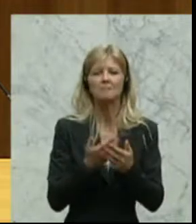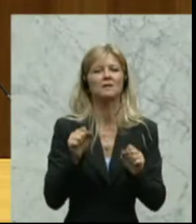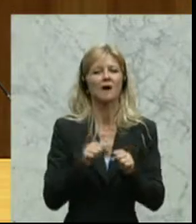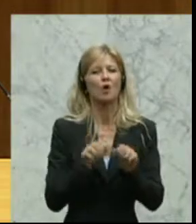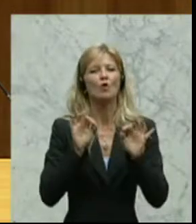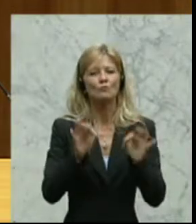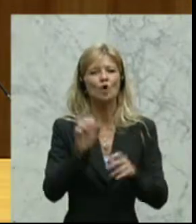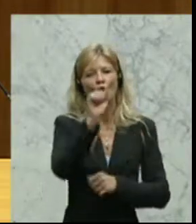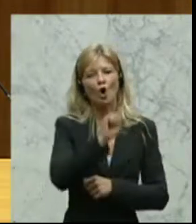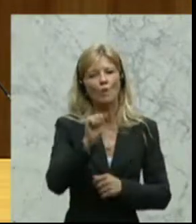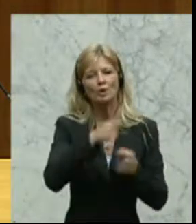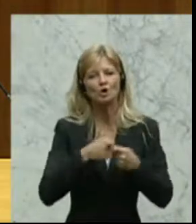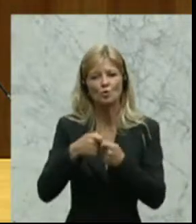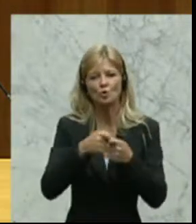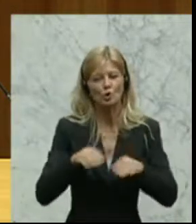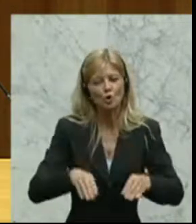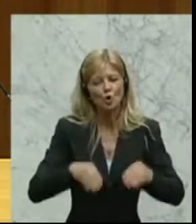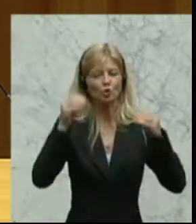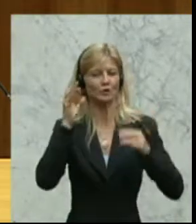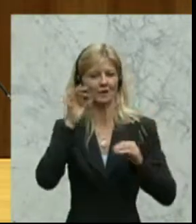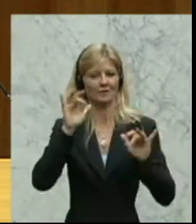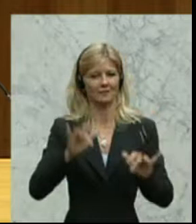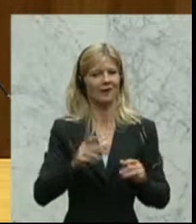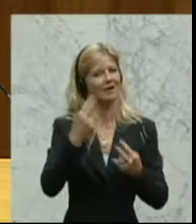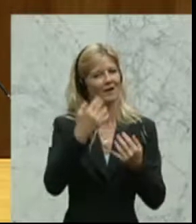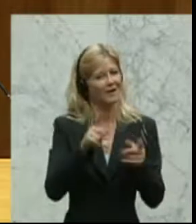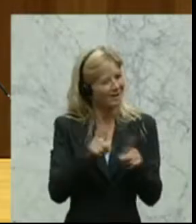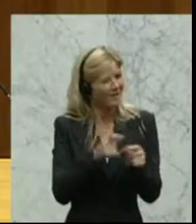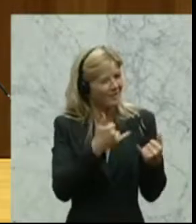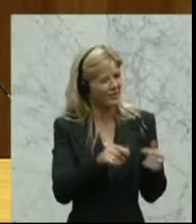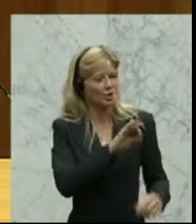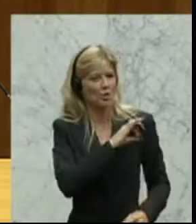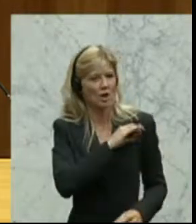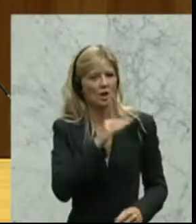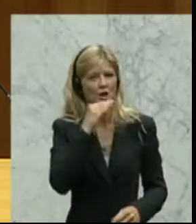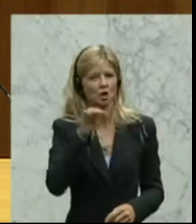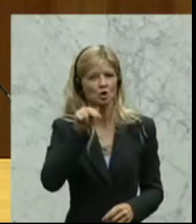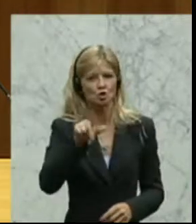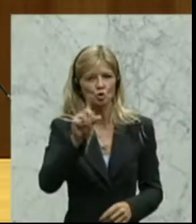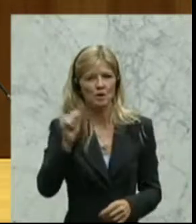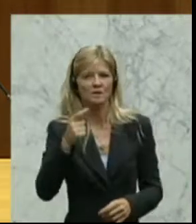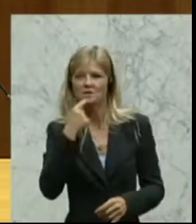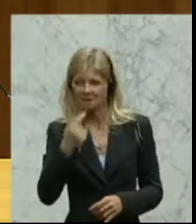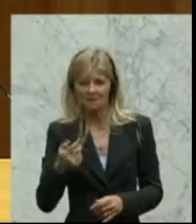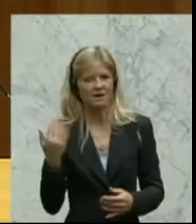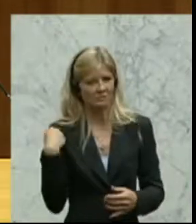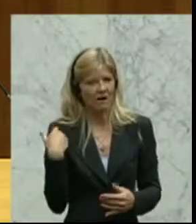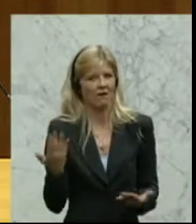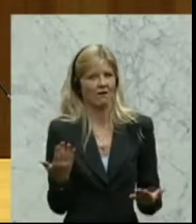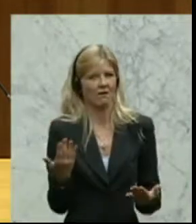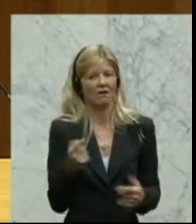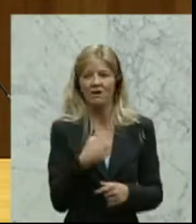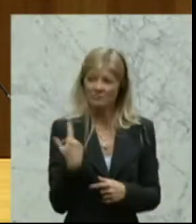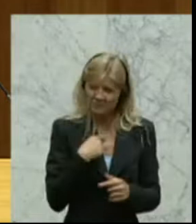Schultes auch eingefordert hat. Wir sind hier ganz auf Ihrer Seite. Unsere konkreten Vorschläge